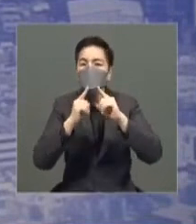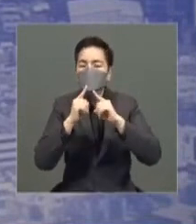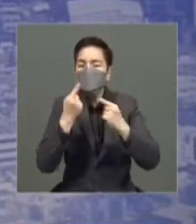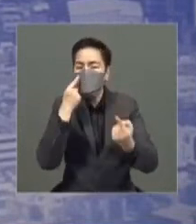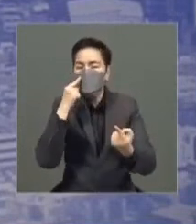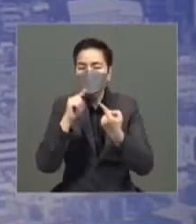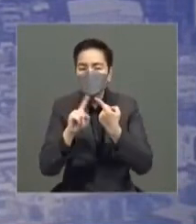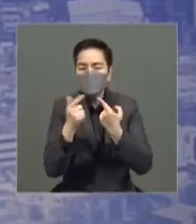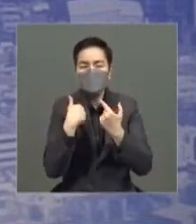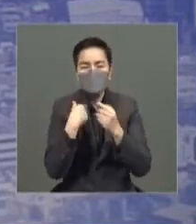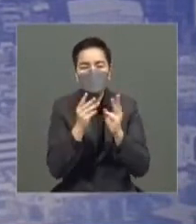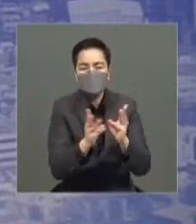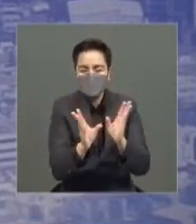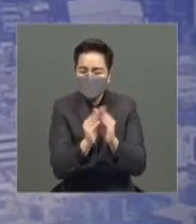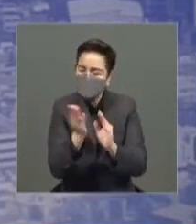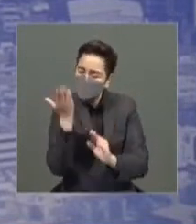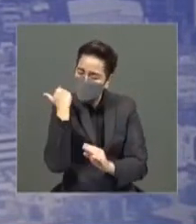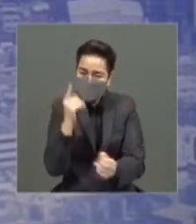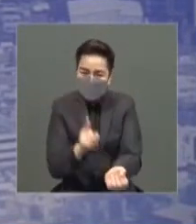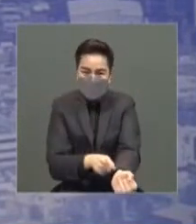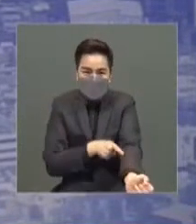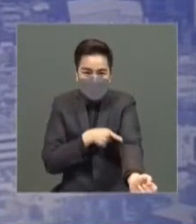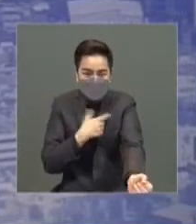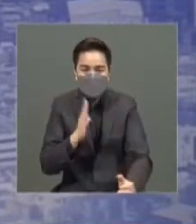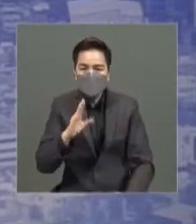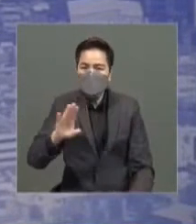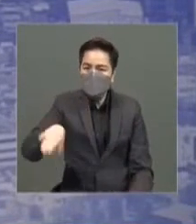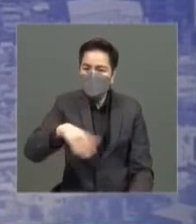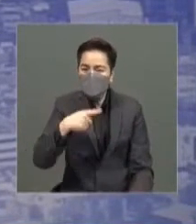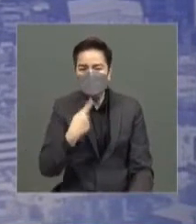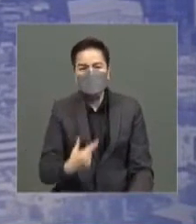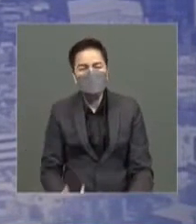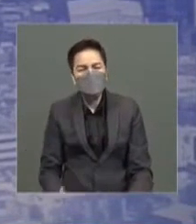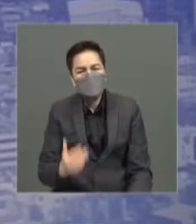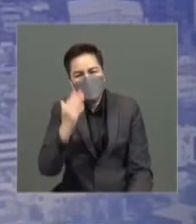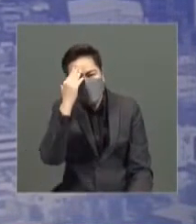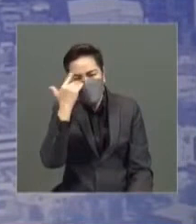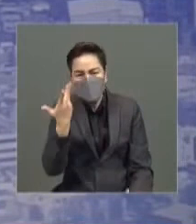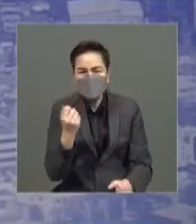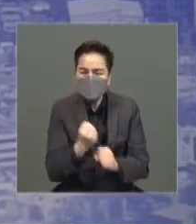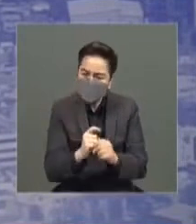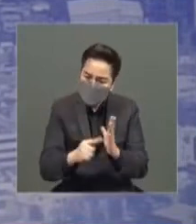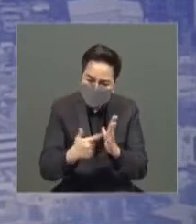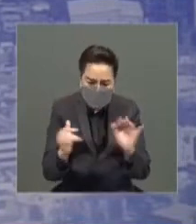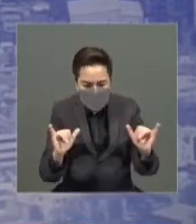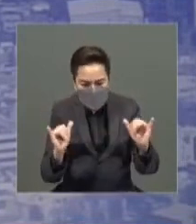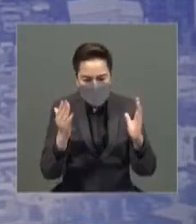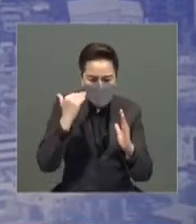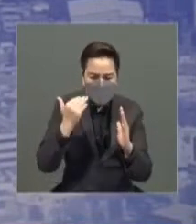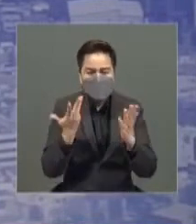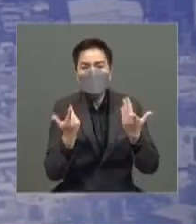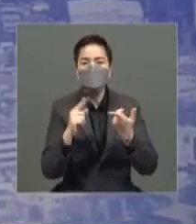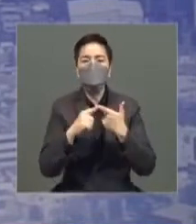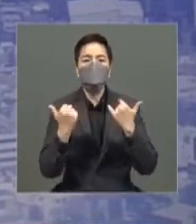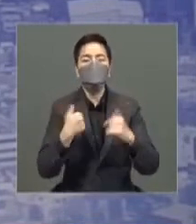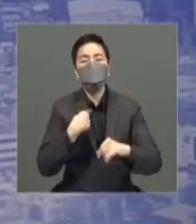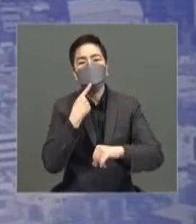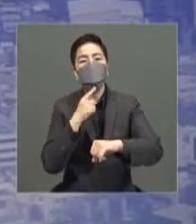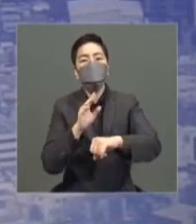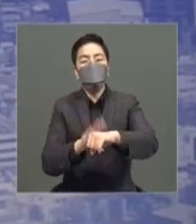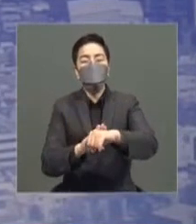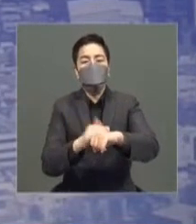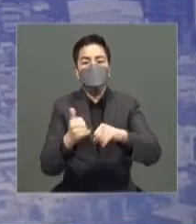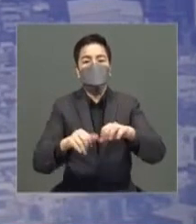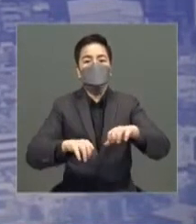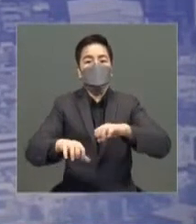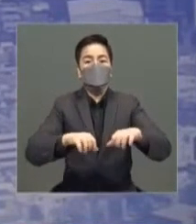ารือกันในหลายที่ประชุมมานานแล้วหลายท่านบอกว่าทำไมไม่คลอดออกมาสักทีก็ต้องเน้นย้ำนะคะว่า